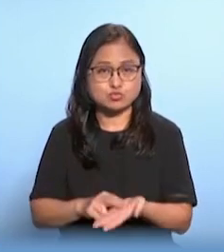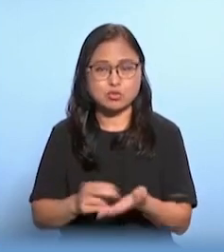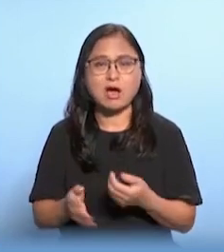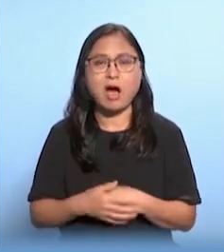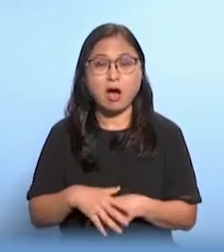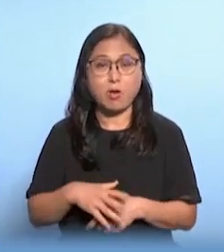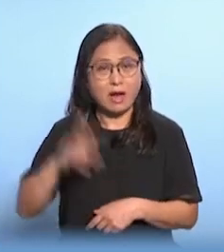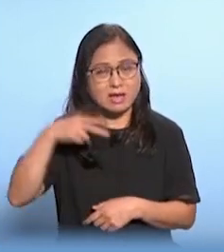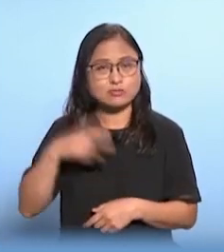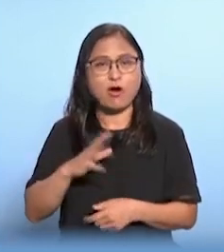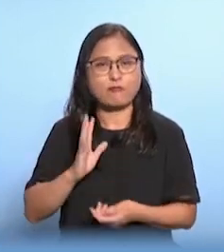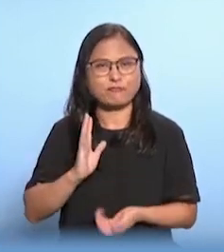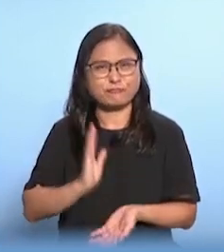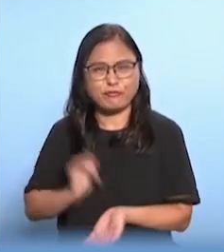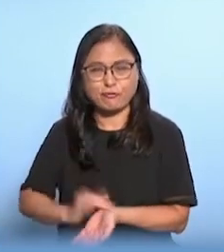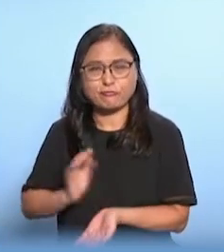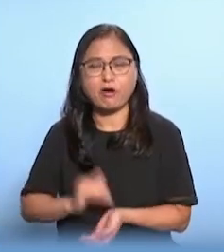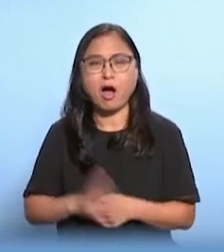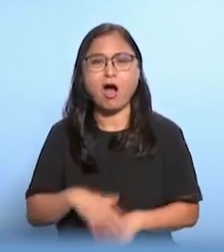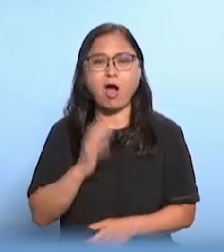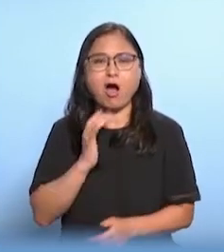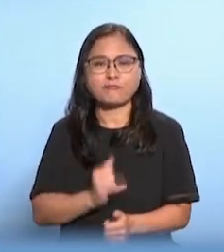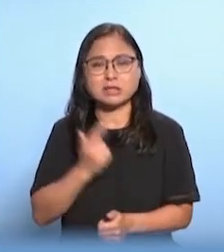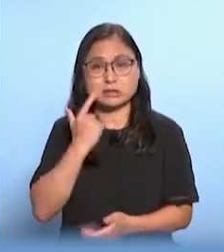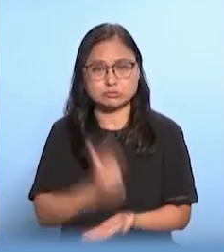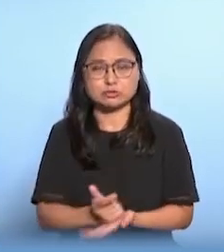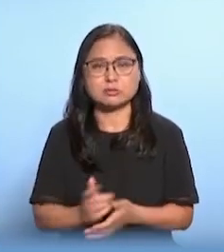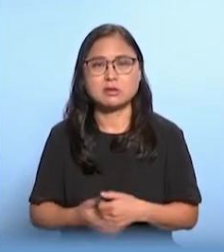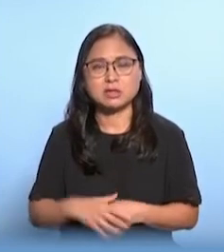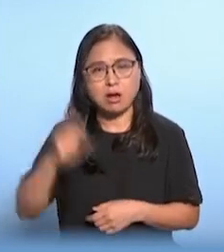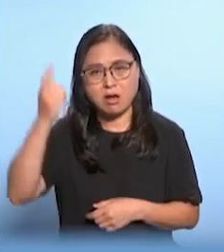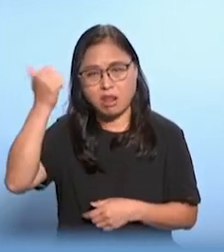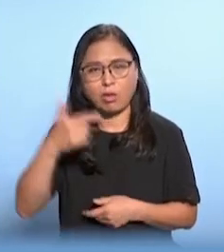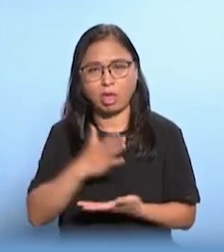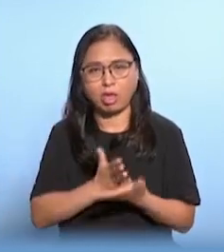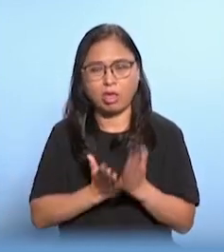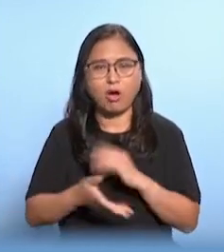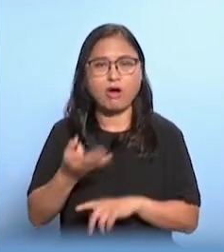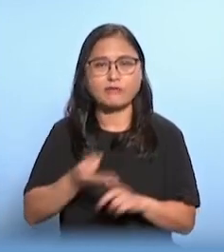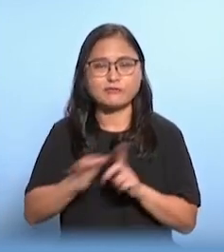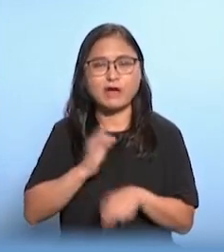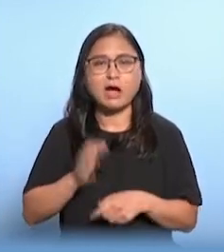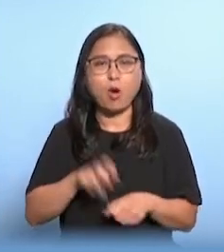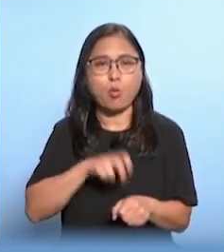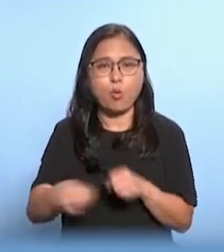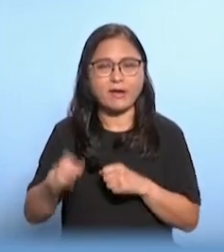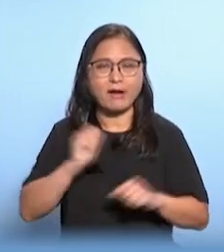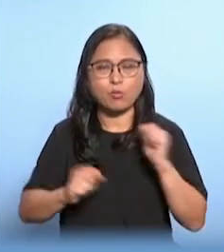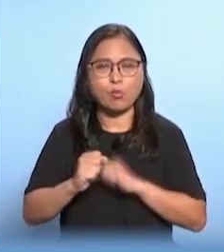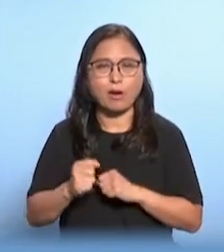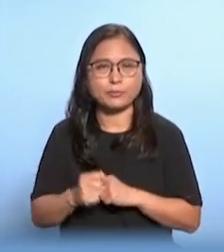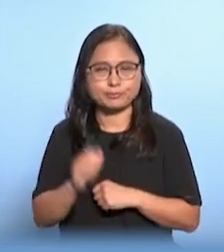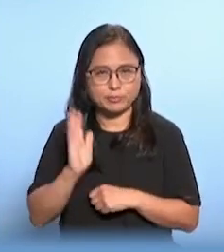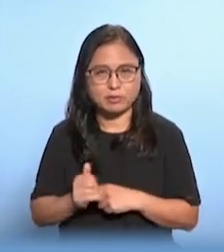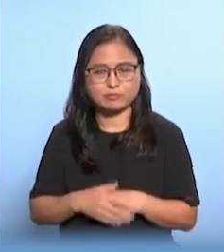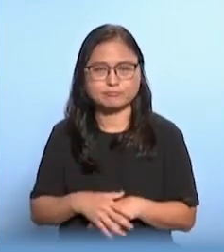判。这个灵活的罚则是有效地打击各类型的非法喂饲行为。有关于条例